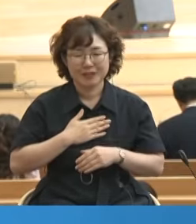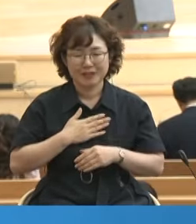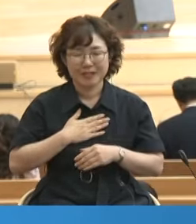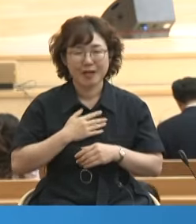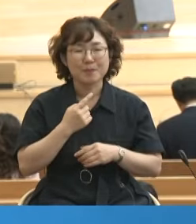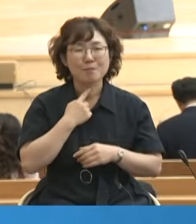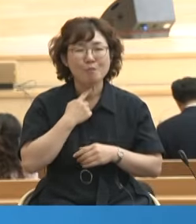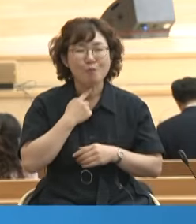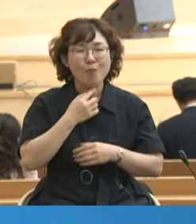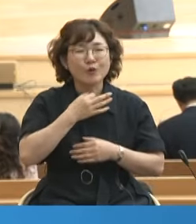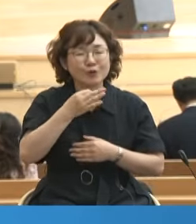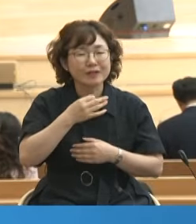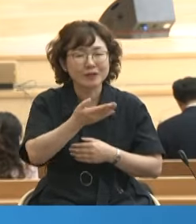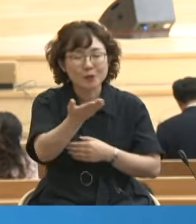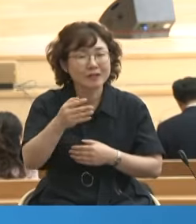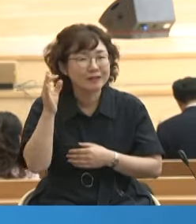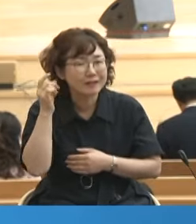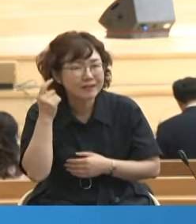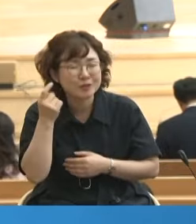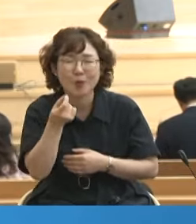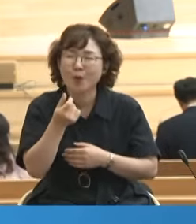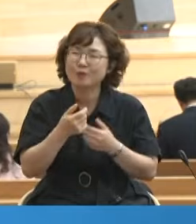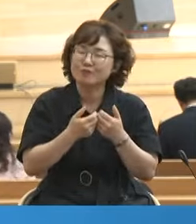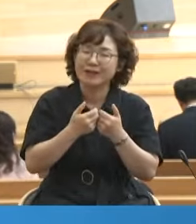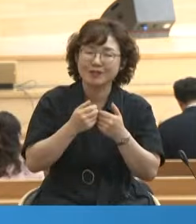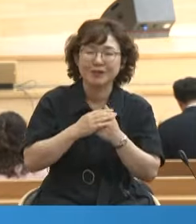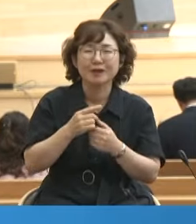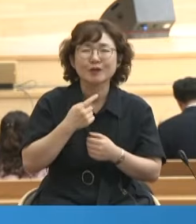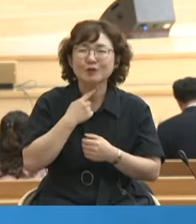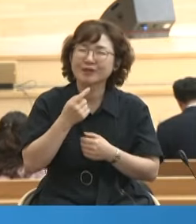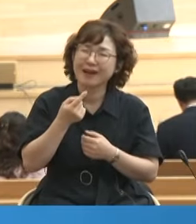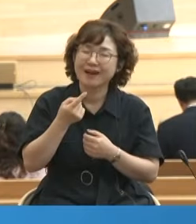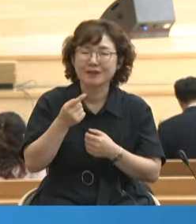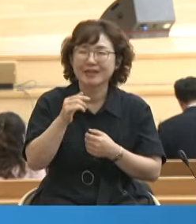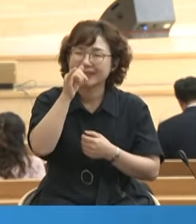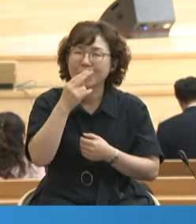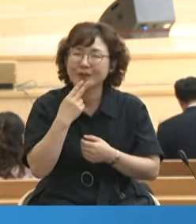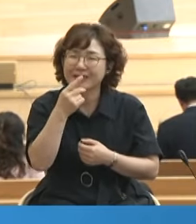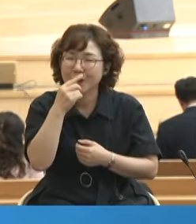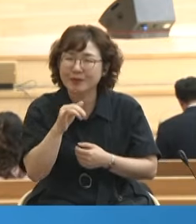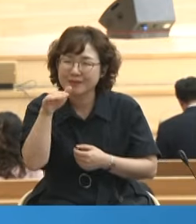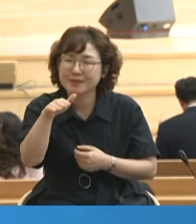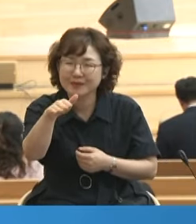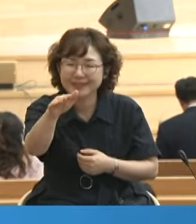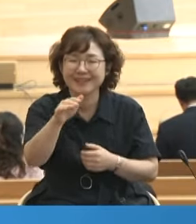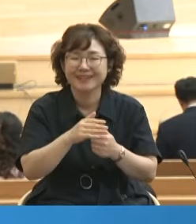제 목소리를 듣기에 불편하잖아요. 이게 막 소리가 뒤집어졌다가 나왔다가 에 그랬다가 막.